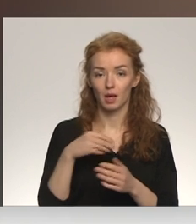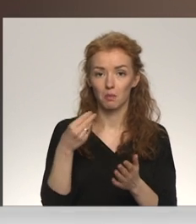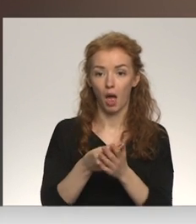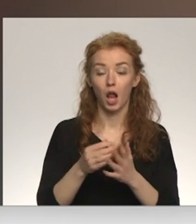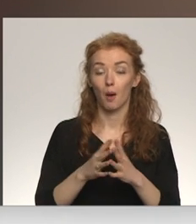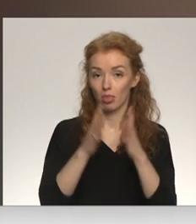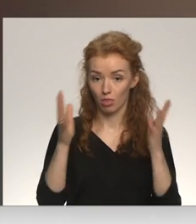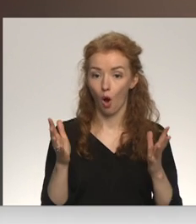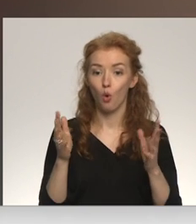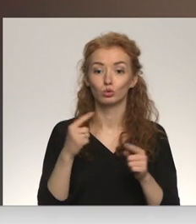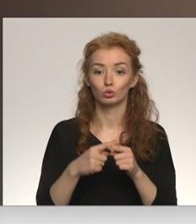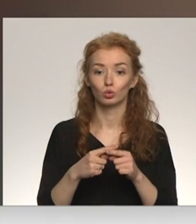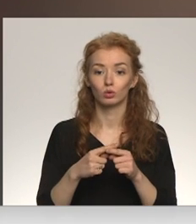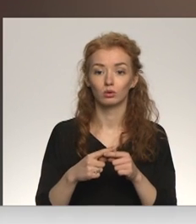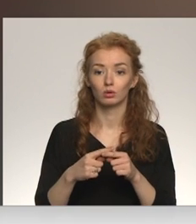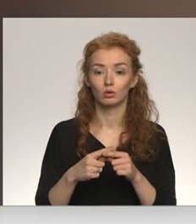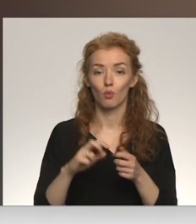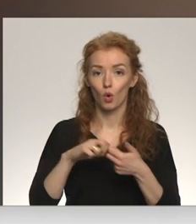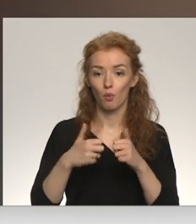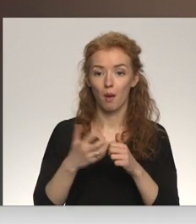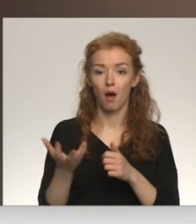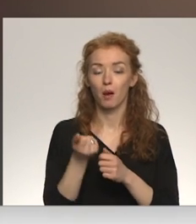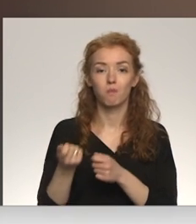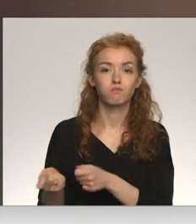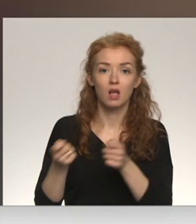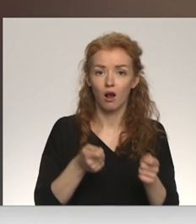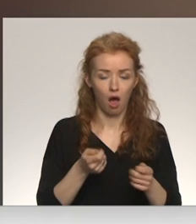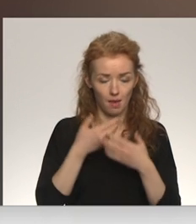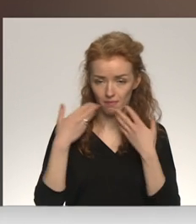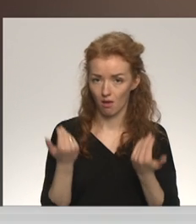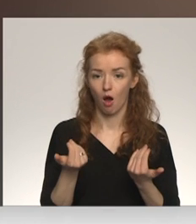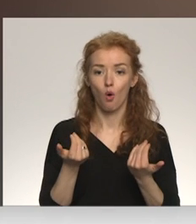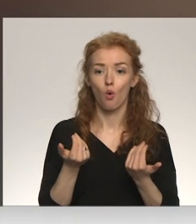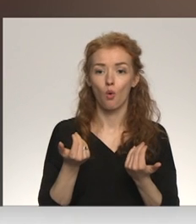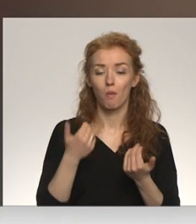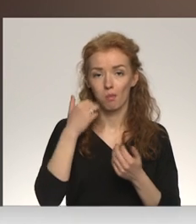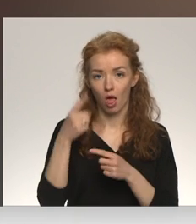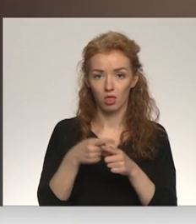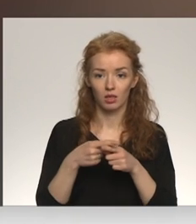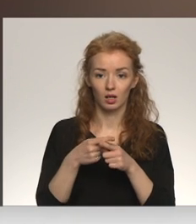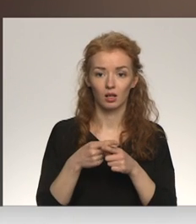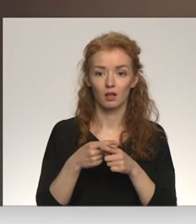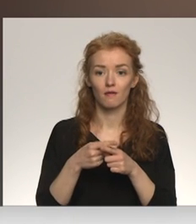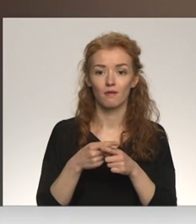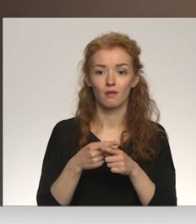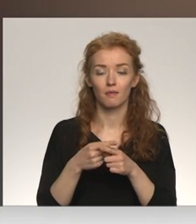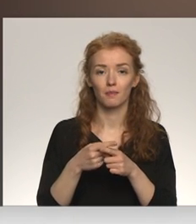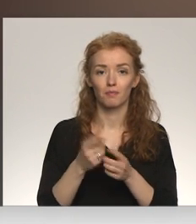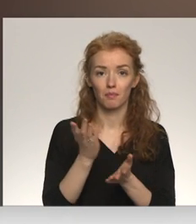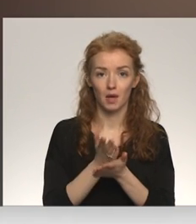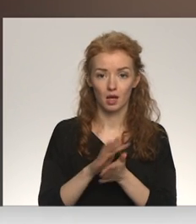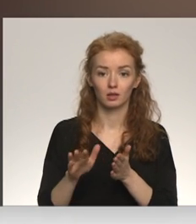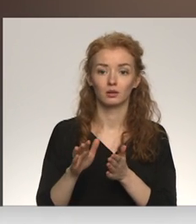daudz, un problēmas ar piegādēm nav nekādas. Baltkrievija ir beigusi piegādes, mēs